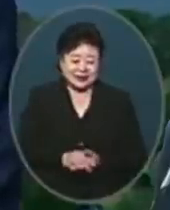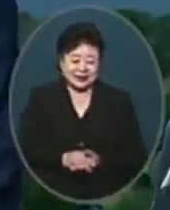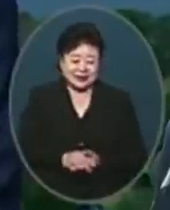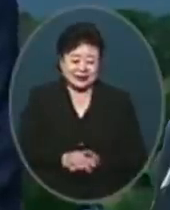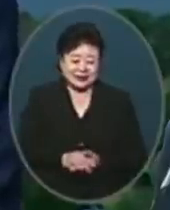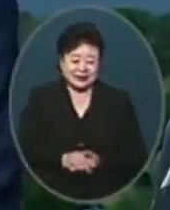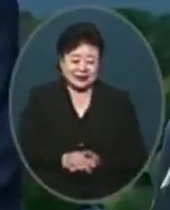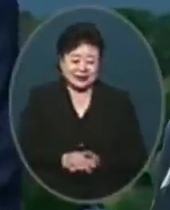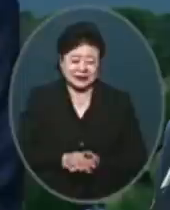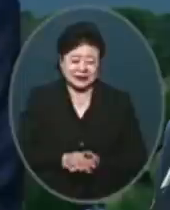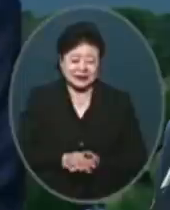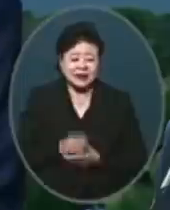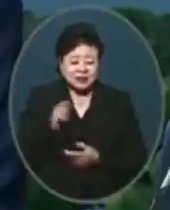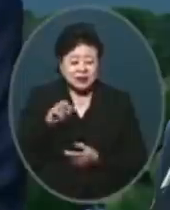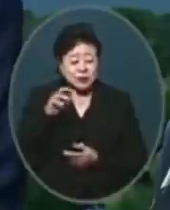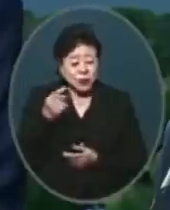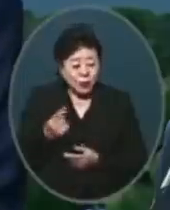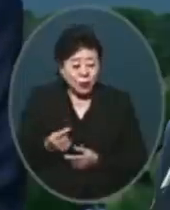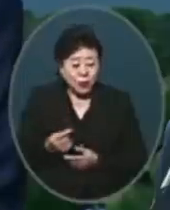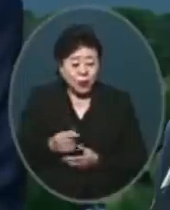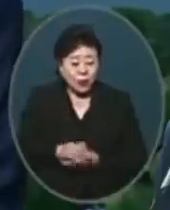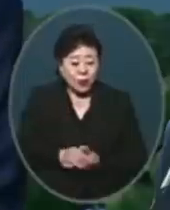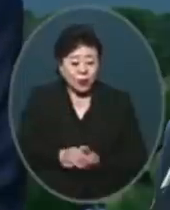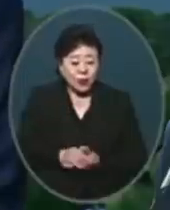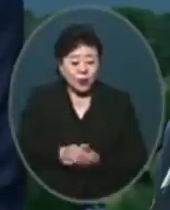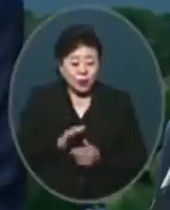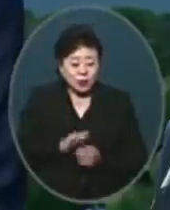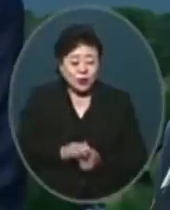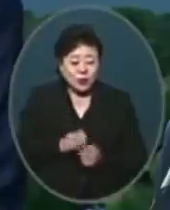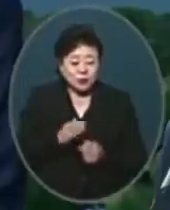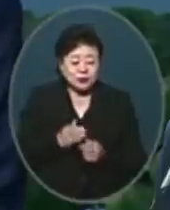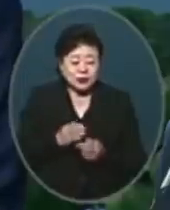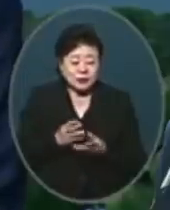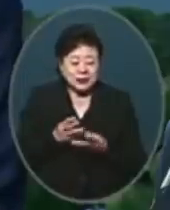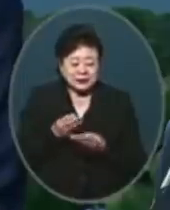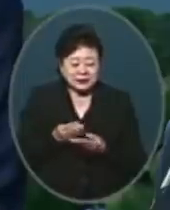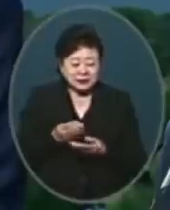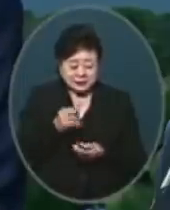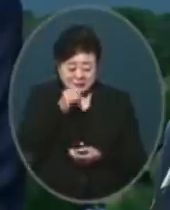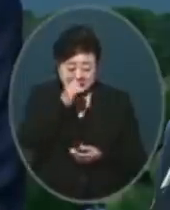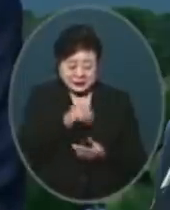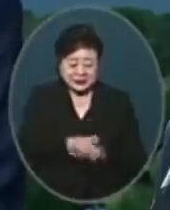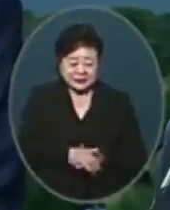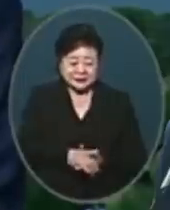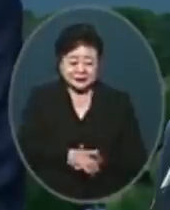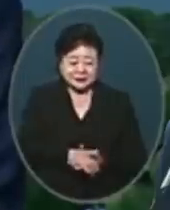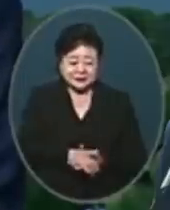했으니까 그걸 듣고 도움을 청한 사람이 많습니다.